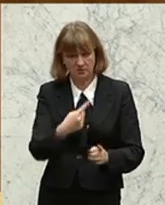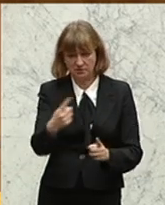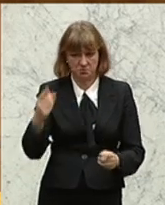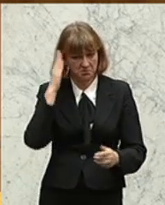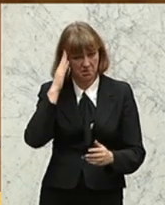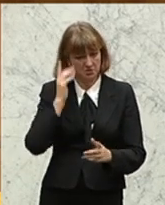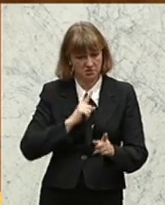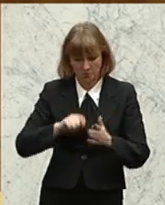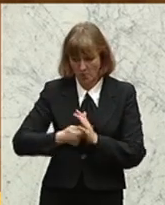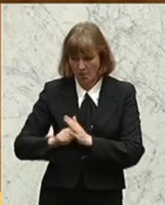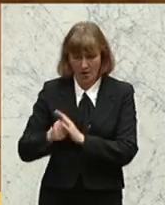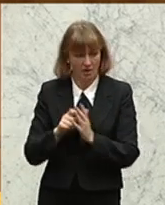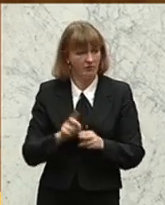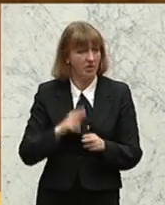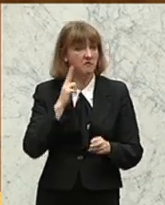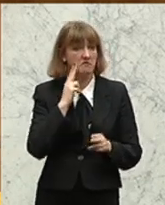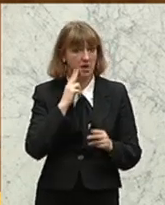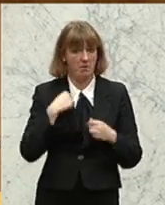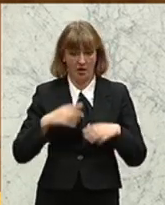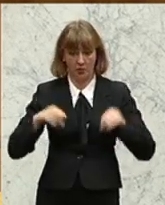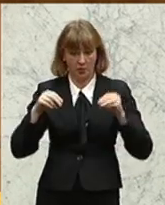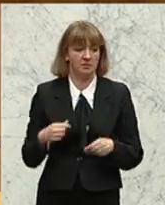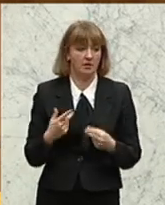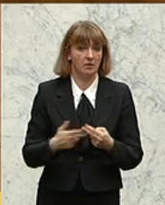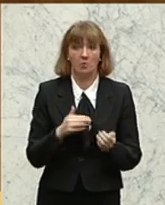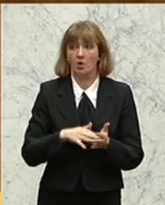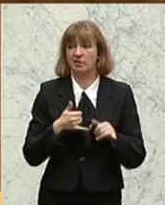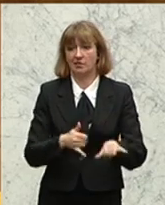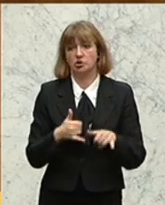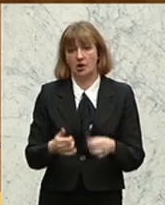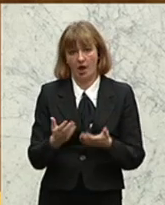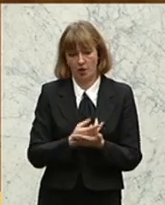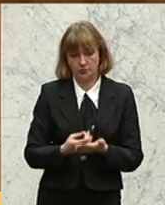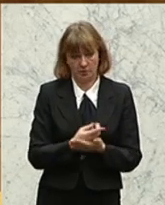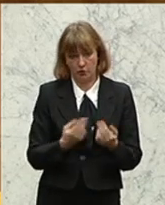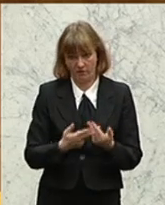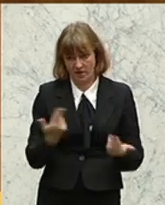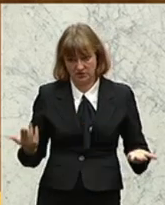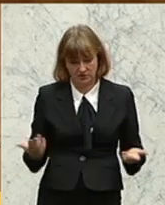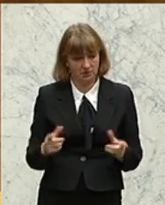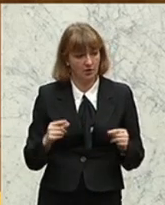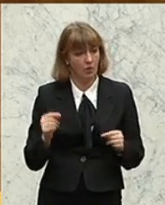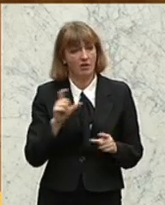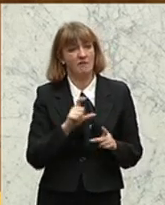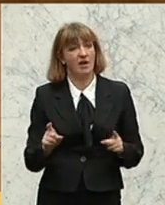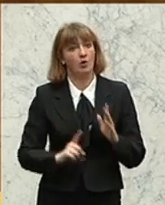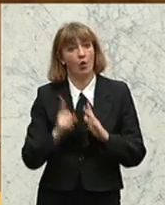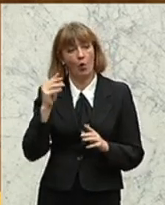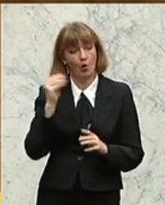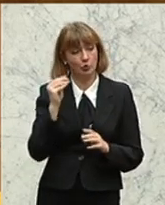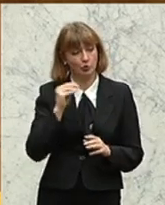Möbel zusammenschrauben wenn man das gewerblich macht brauchen man schon fast der tichler Ausbildung FA fachlich einschlägigen